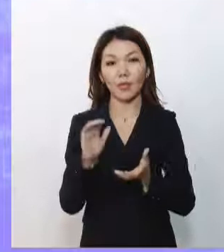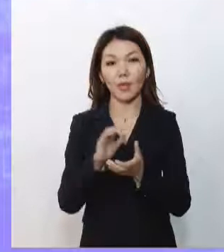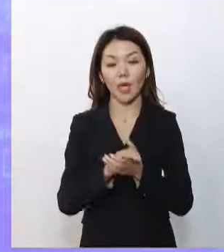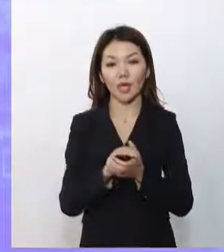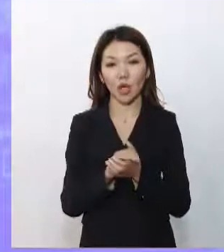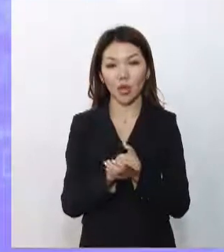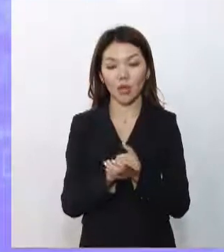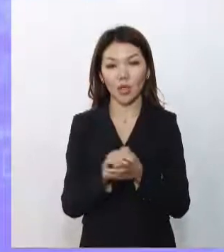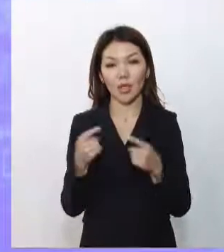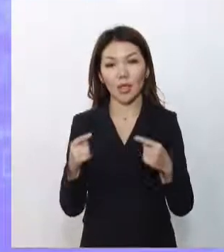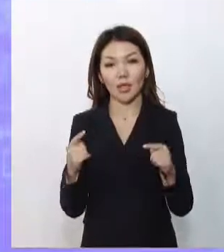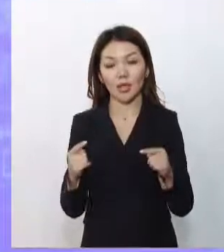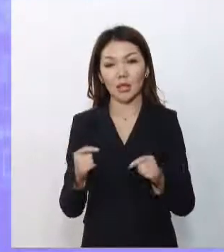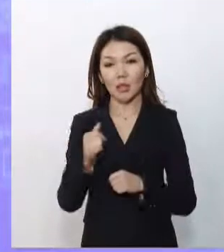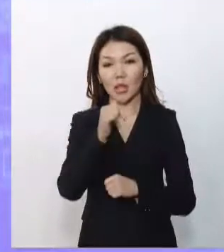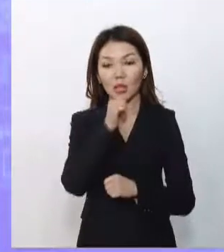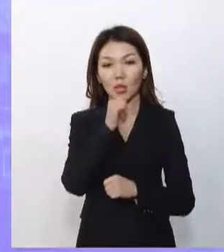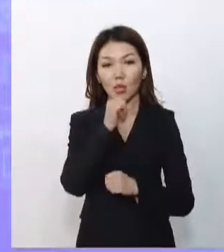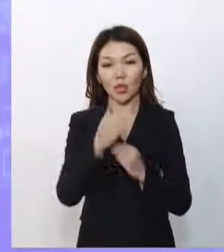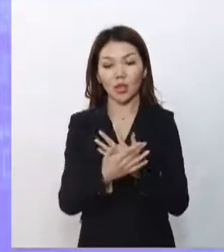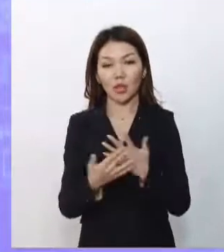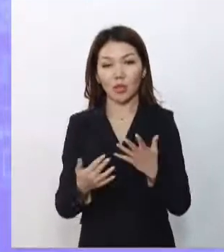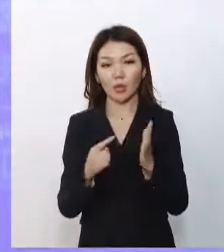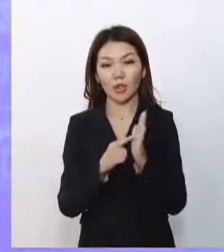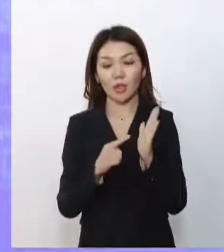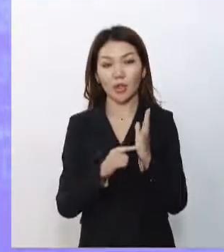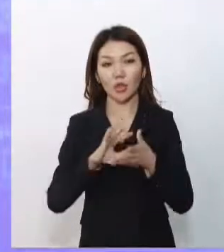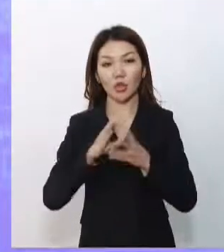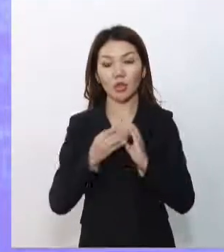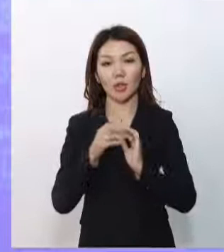Познакомитесь с различными способами деления суммы на число.